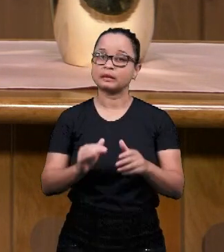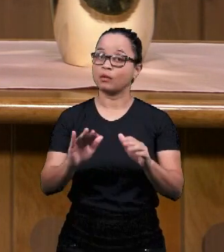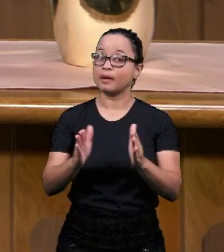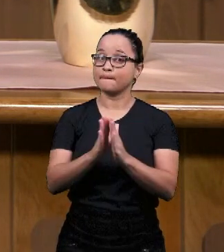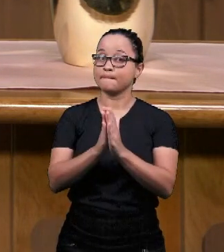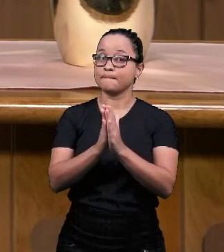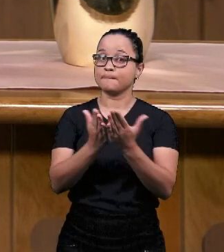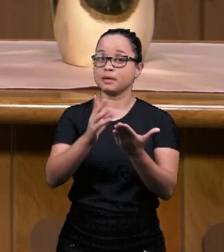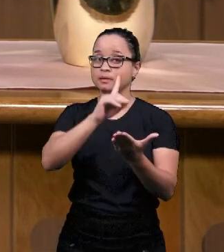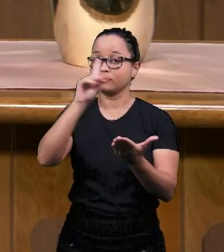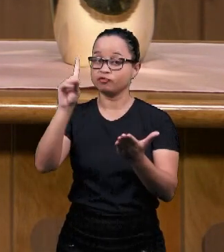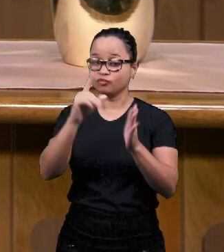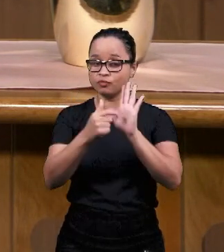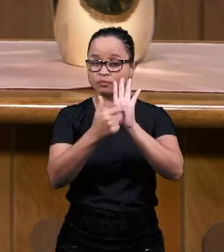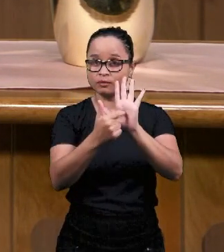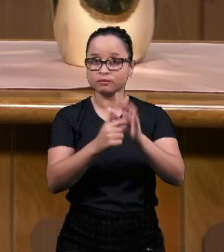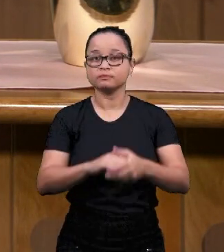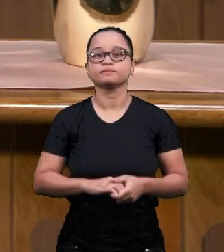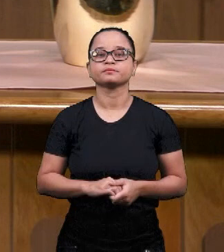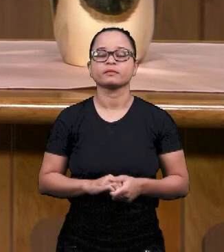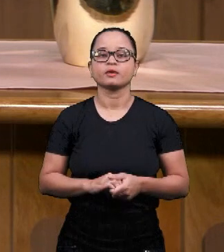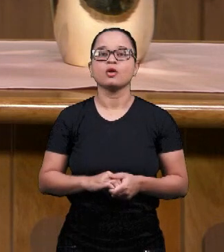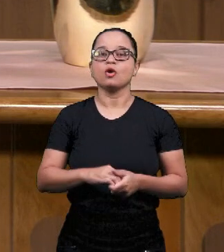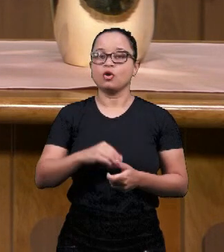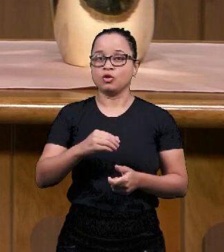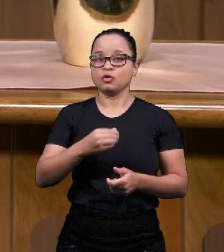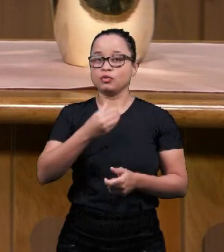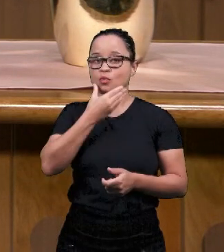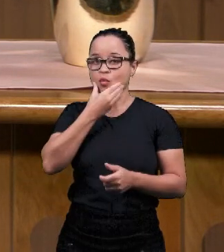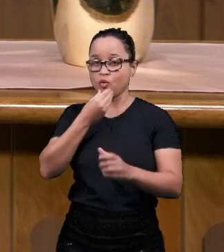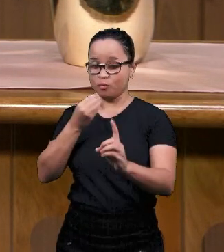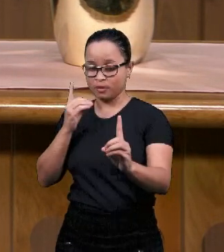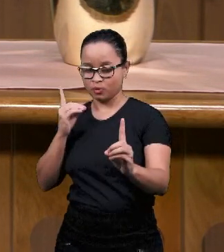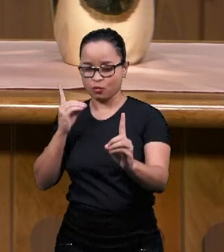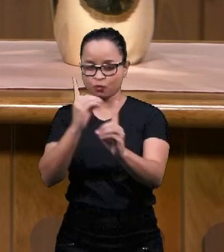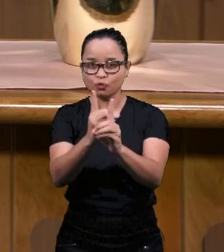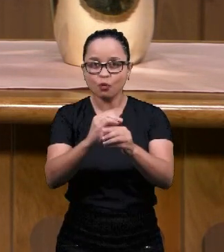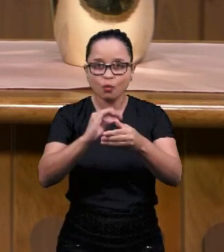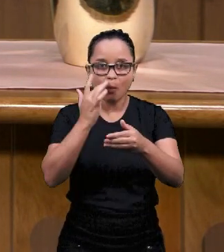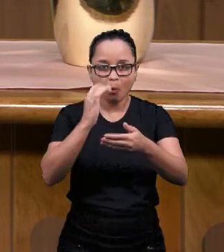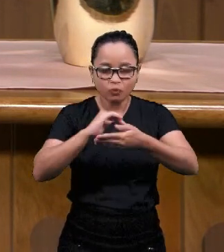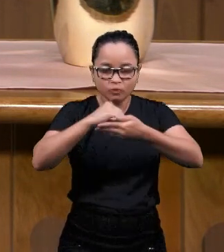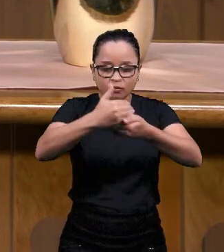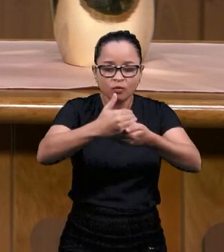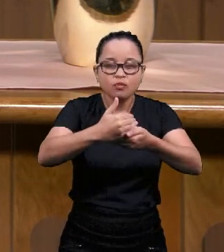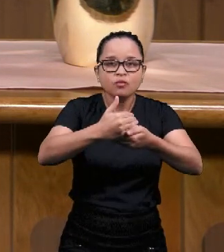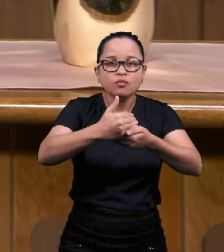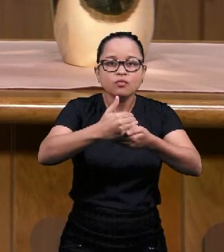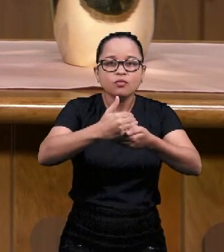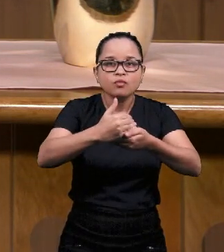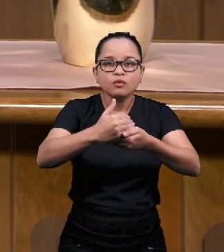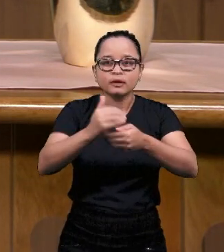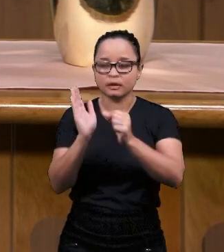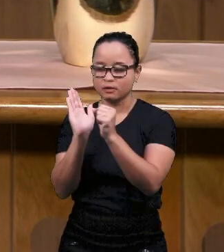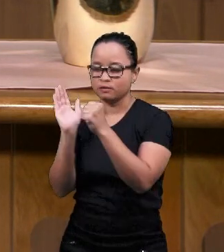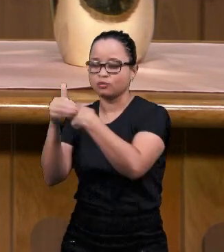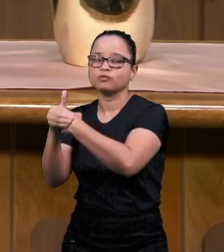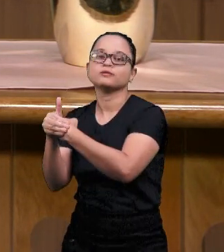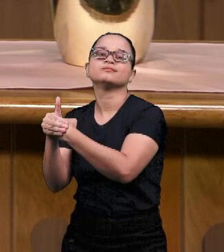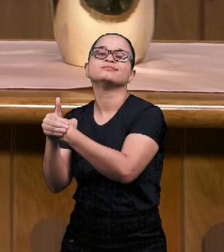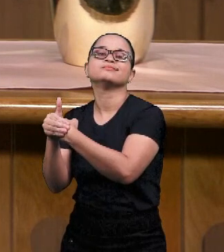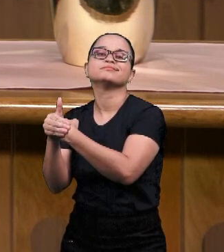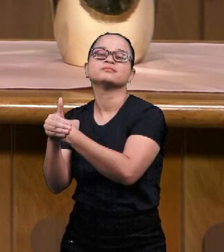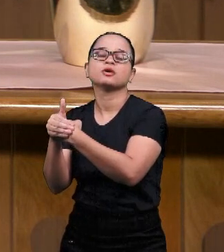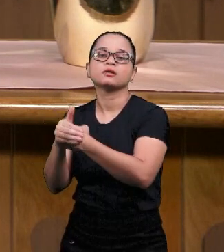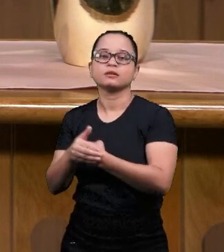следующее, что этот человек, когда он нашел это сокровище, он сокрыл его, он спрятал его. В момент, когда он